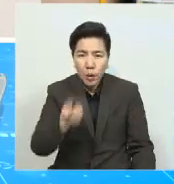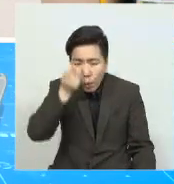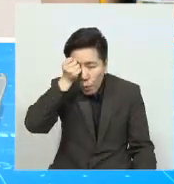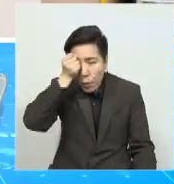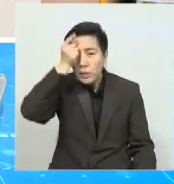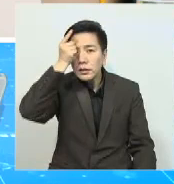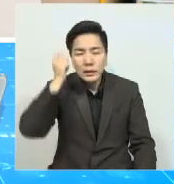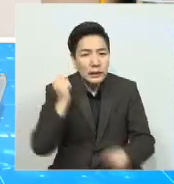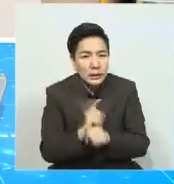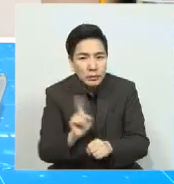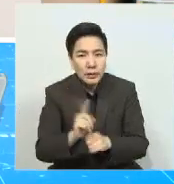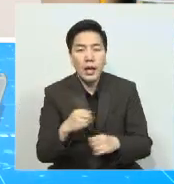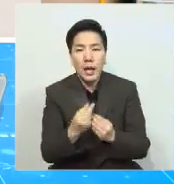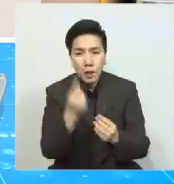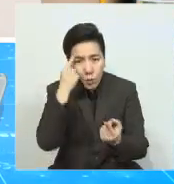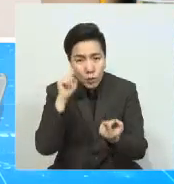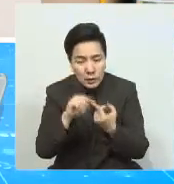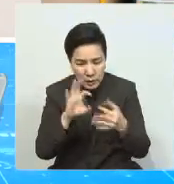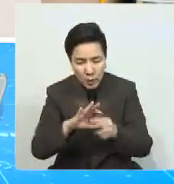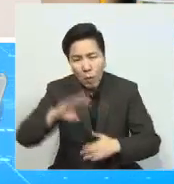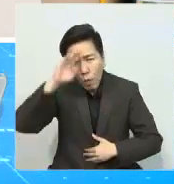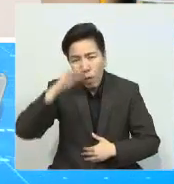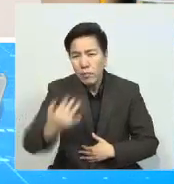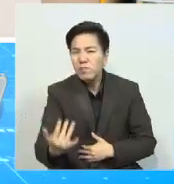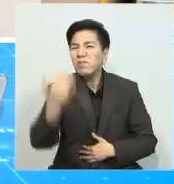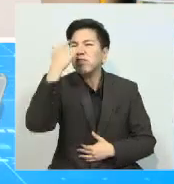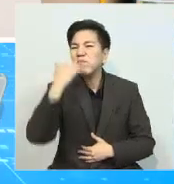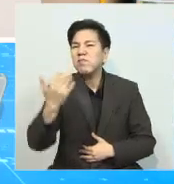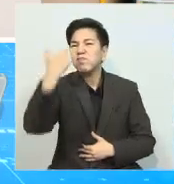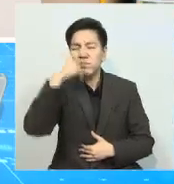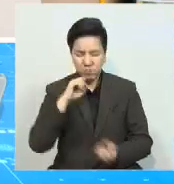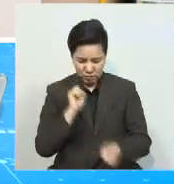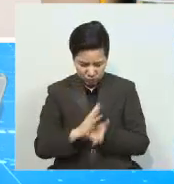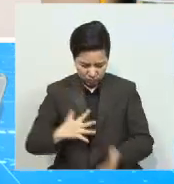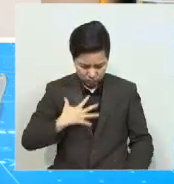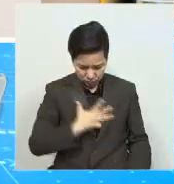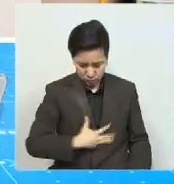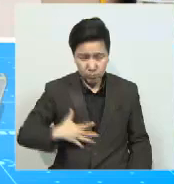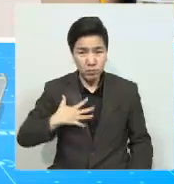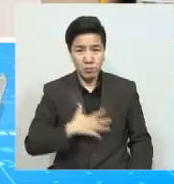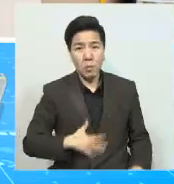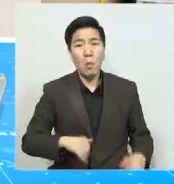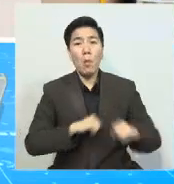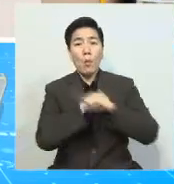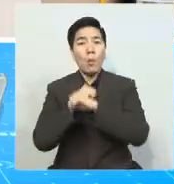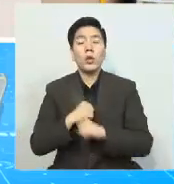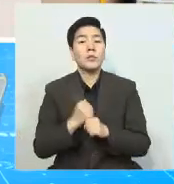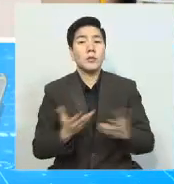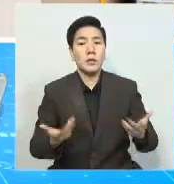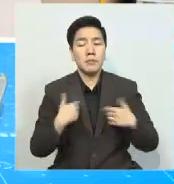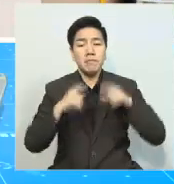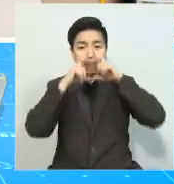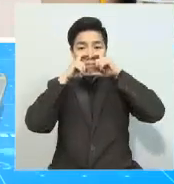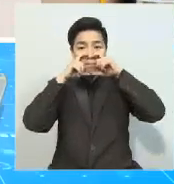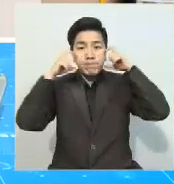พี่น้องประชาชนทราบถึงในเรื่องของโรคภัยที่จะตามมาแล้วก็วิธีการป้องกันก็คือวันนี้เราก็มีหน้าก